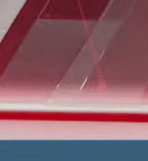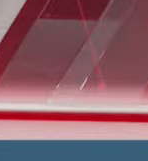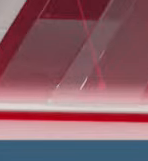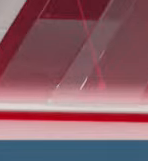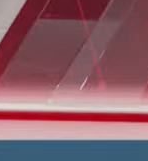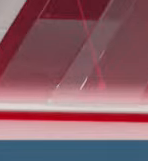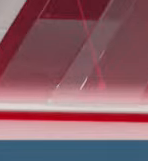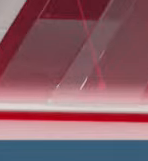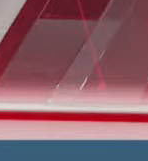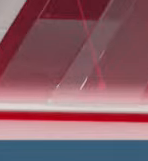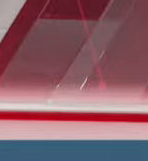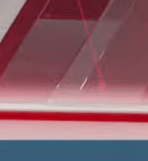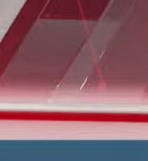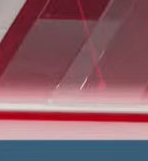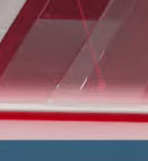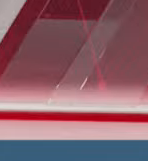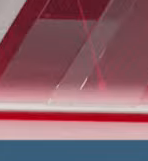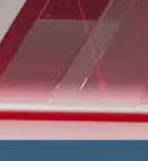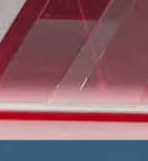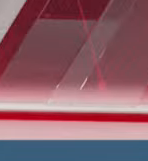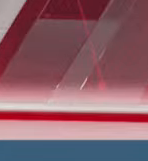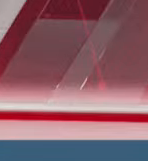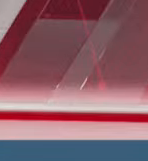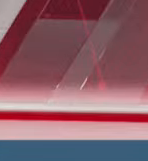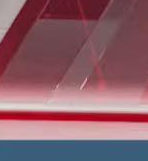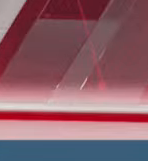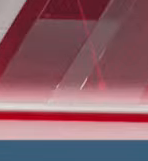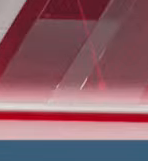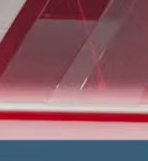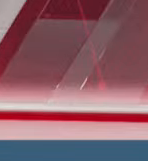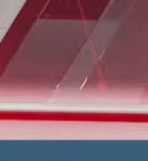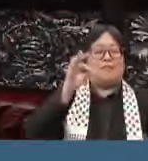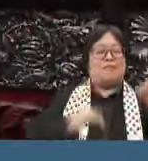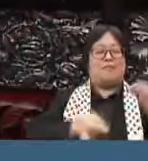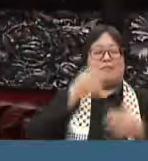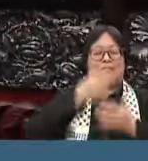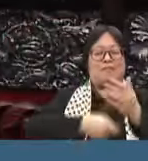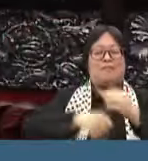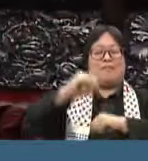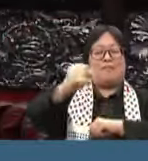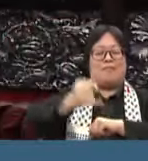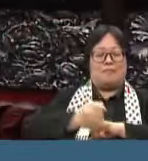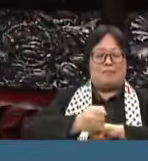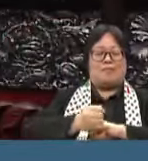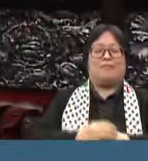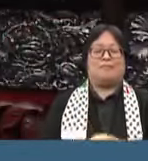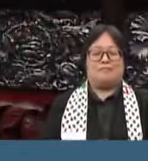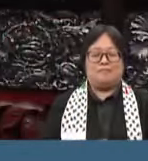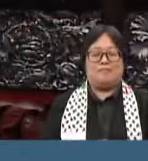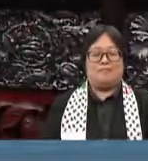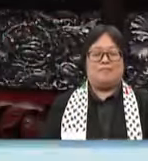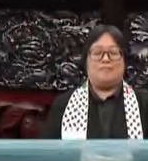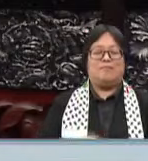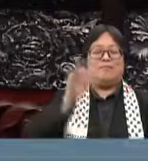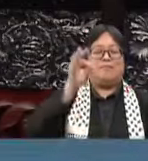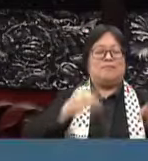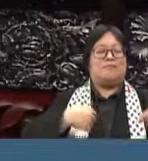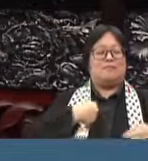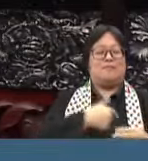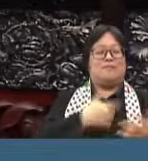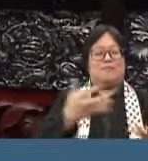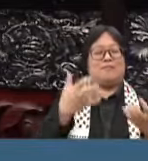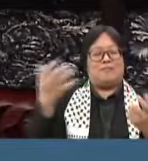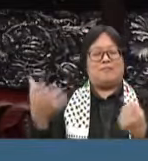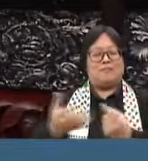ekonomik perbezaan iklim dan kekangan sumber tanah jadi kalau kita nak kata